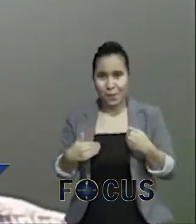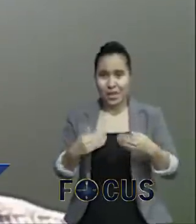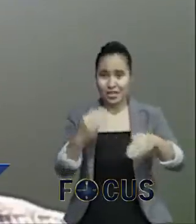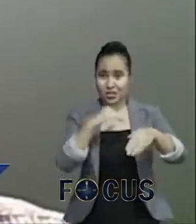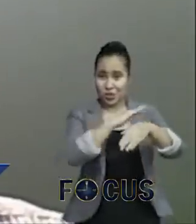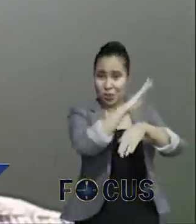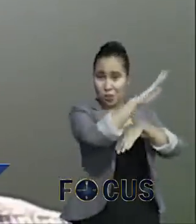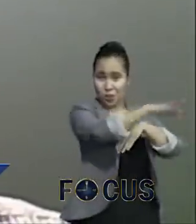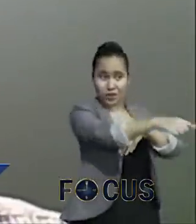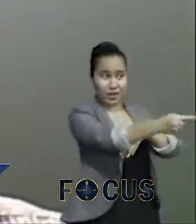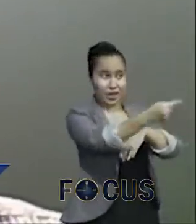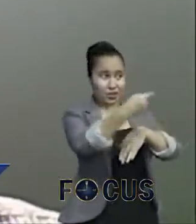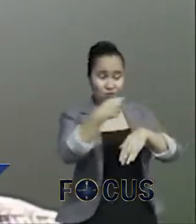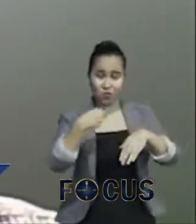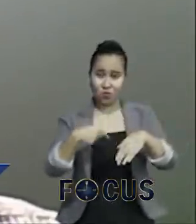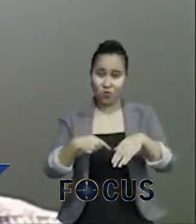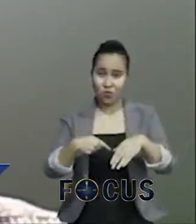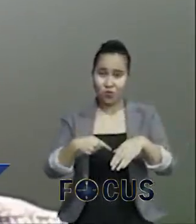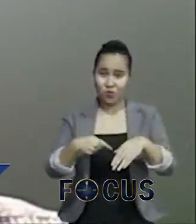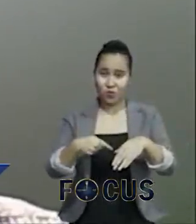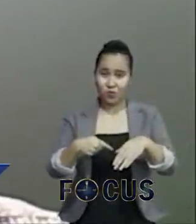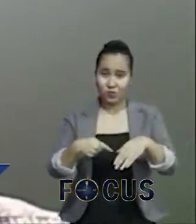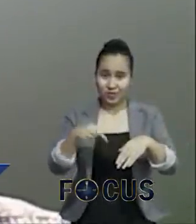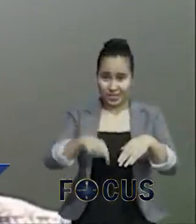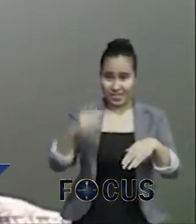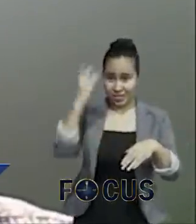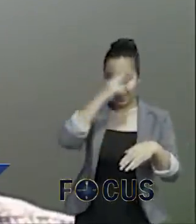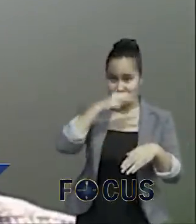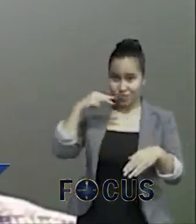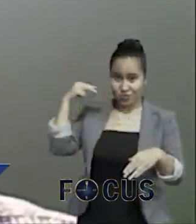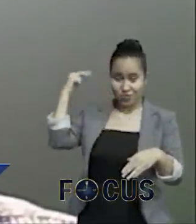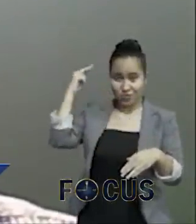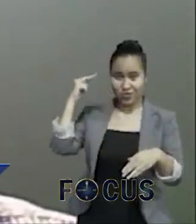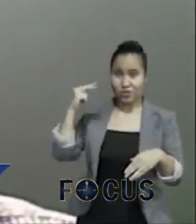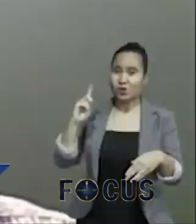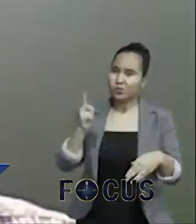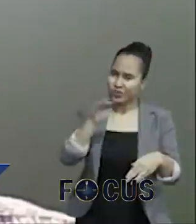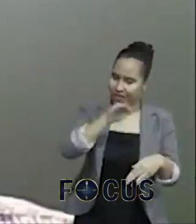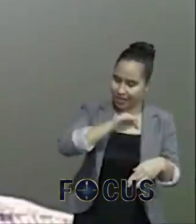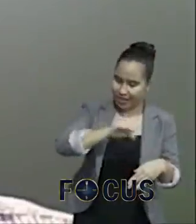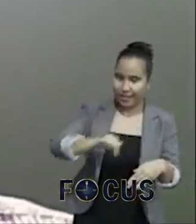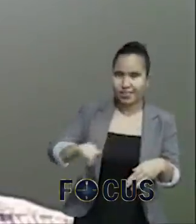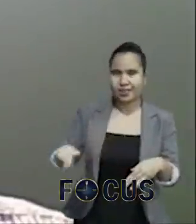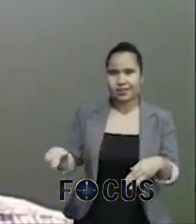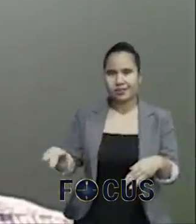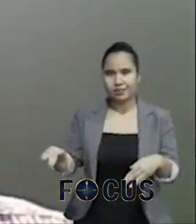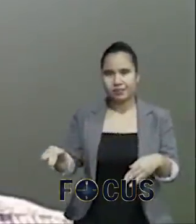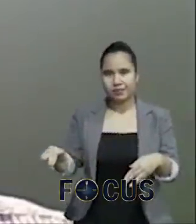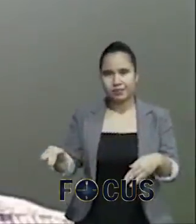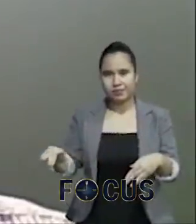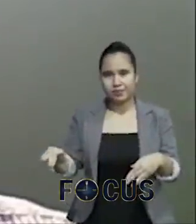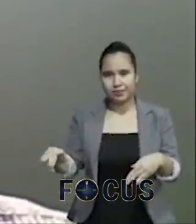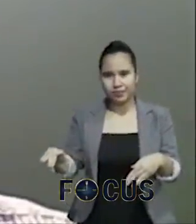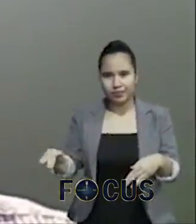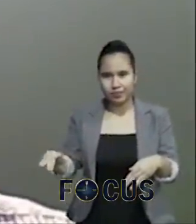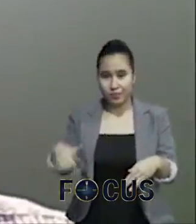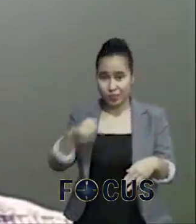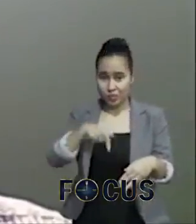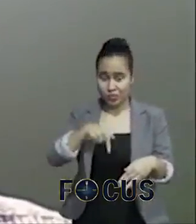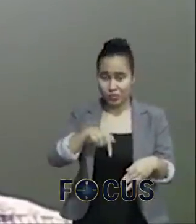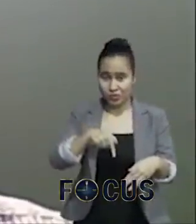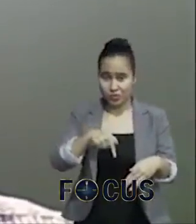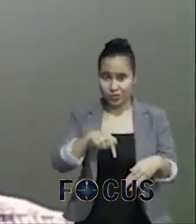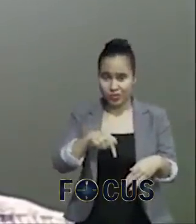komen en die naar Suriname komen, die worden in quarantaine geplaatst. En daarvoor was tot nu